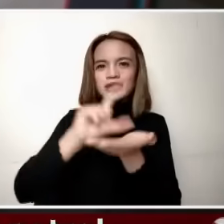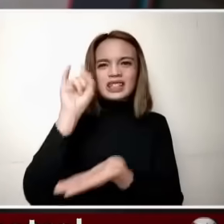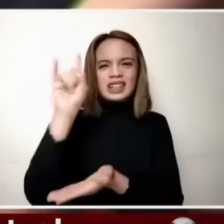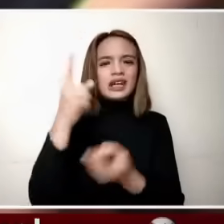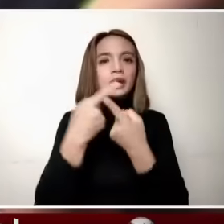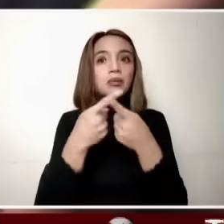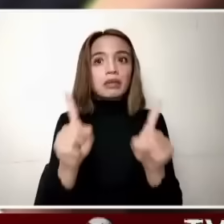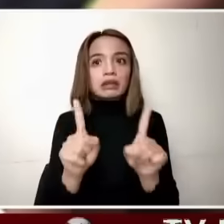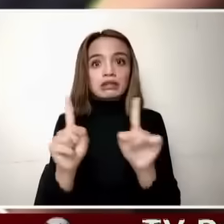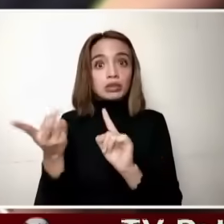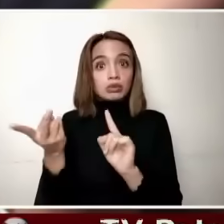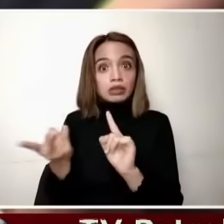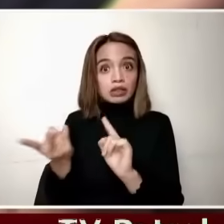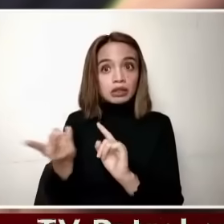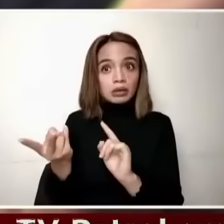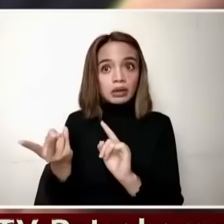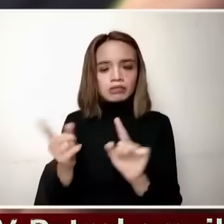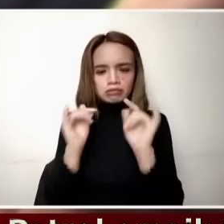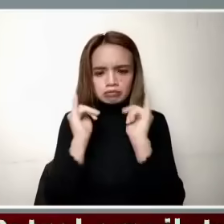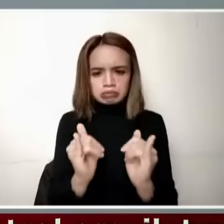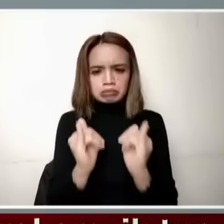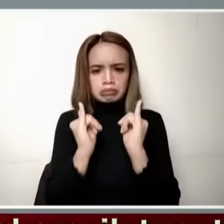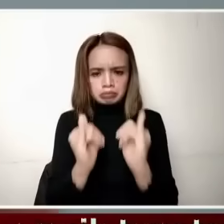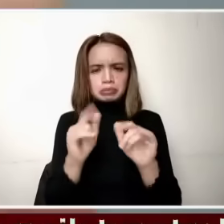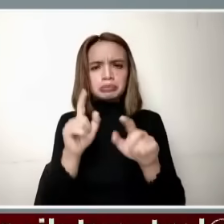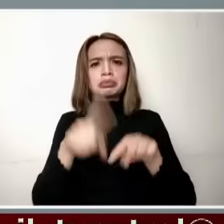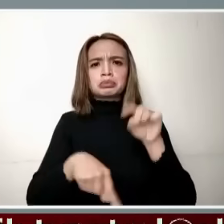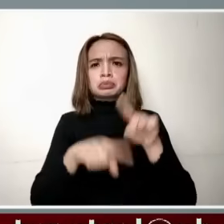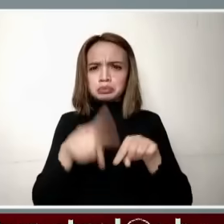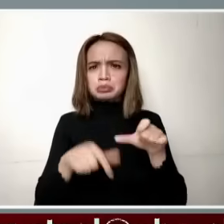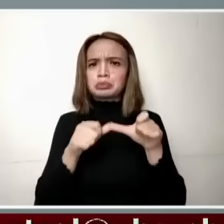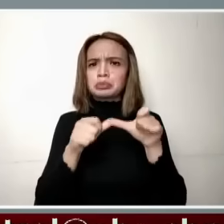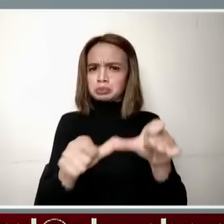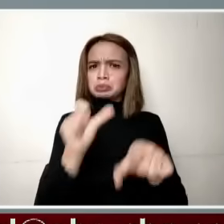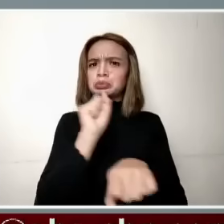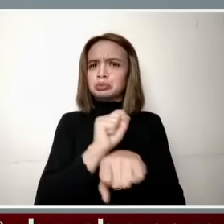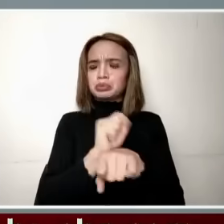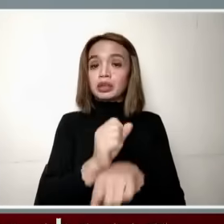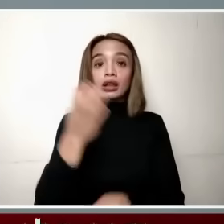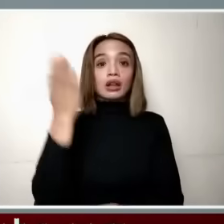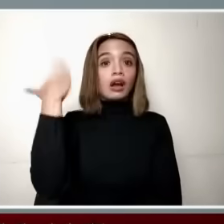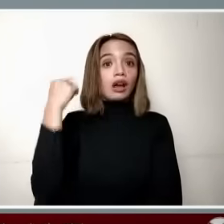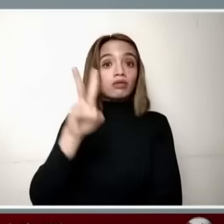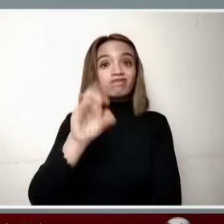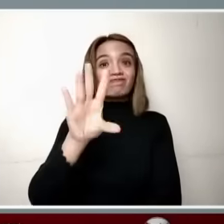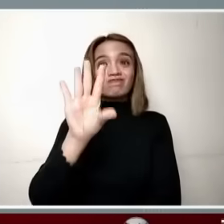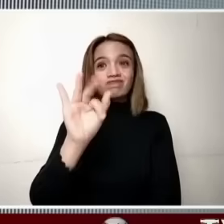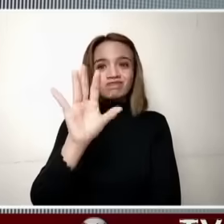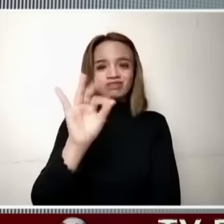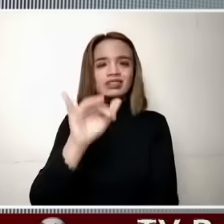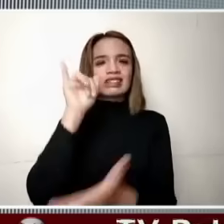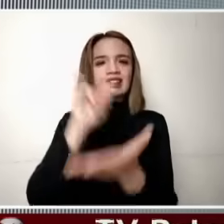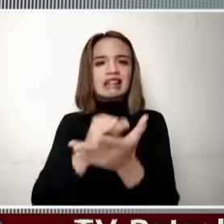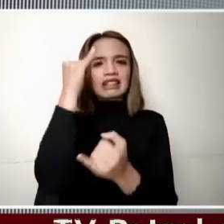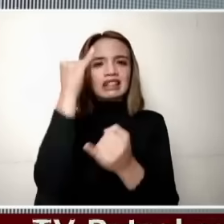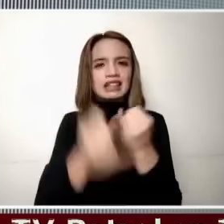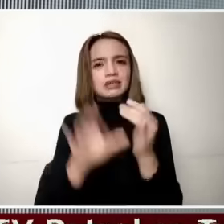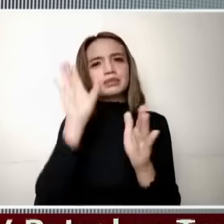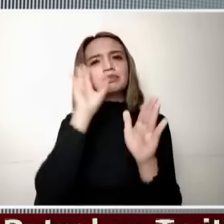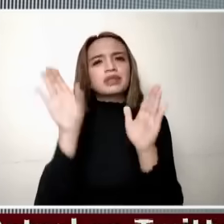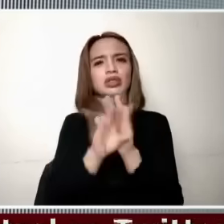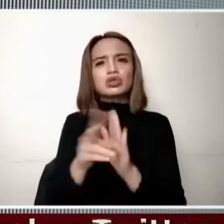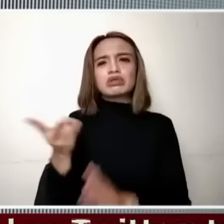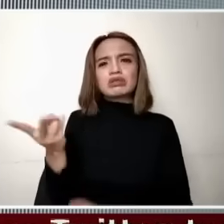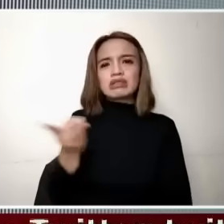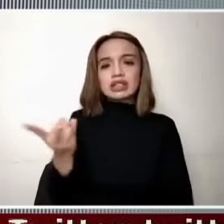ng landas at nanatiling magkaibigan. Taong 2019, ang huling litratong magkasama sila. Nang umuwi